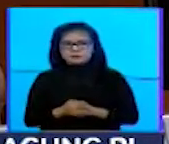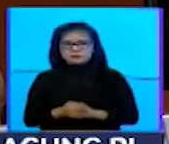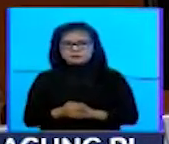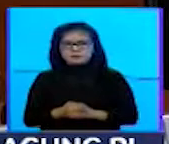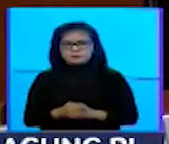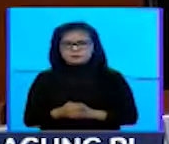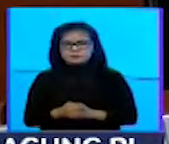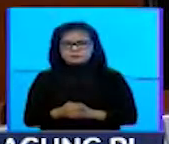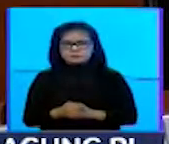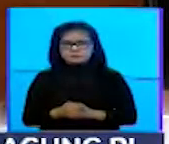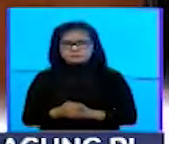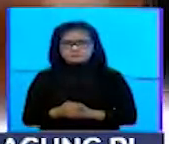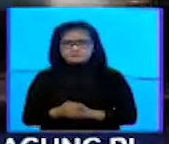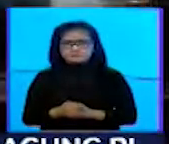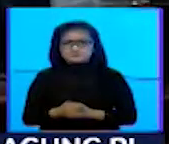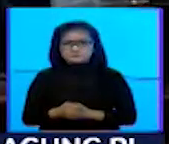perkara tersebut.